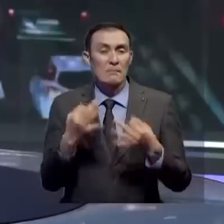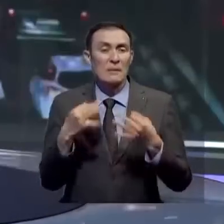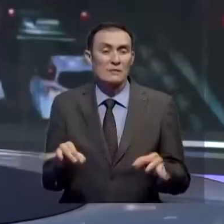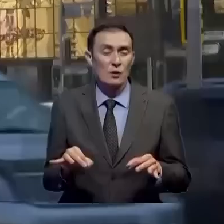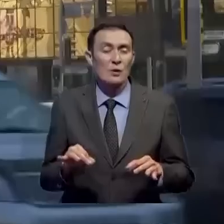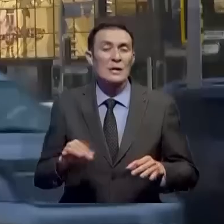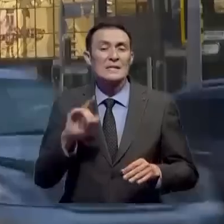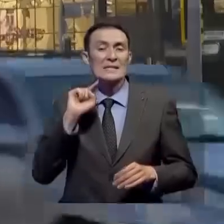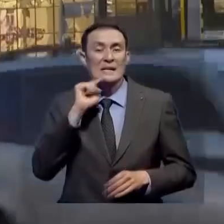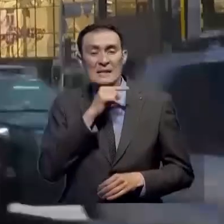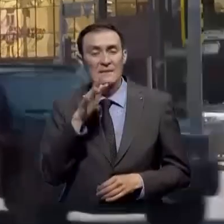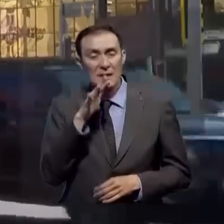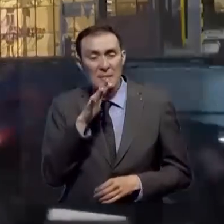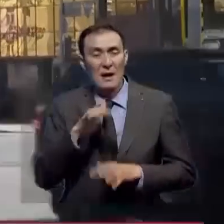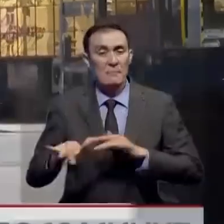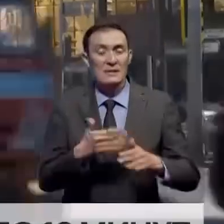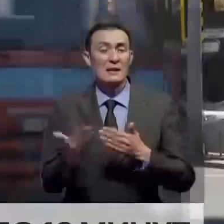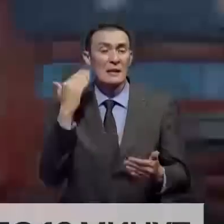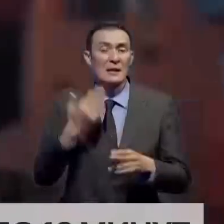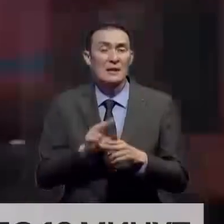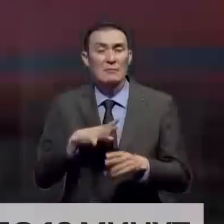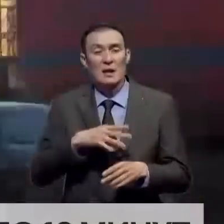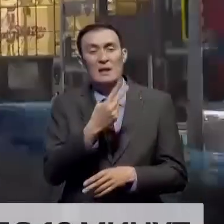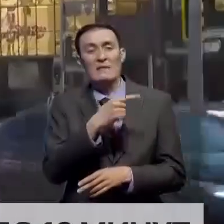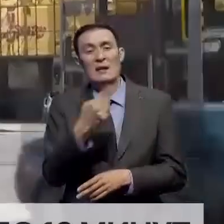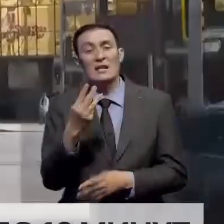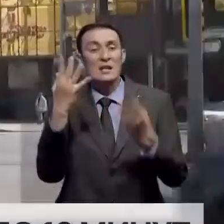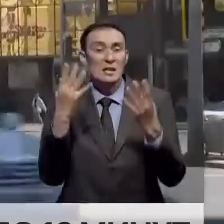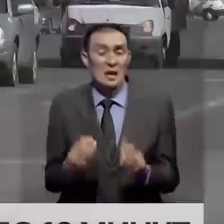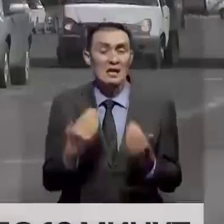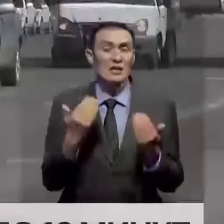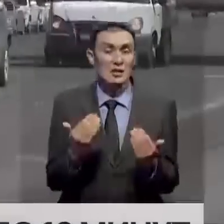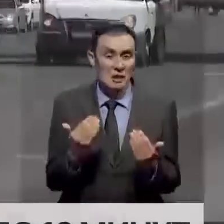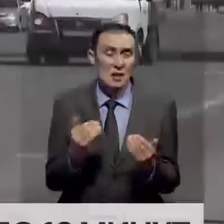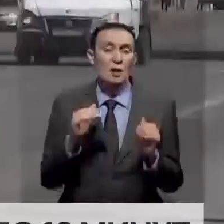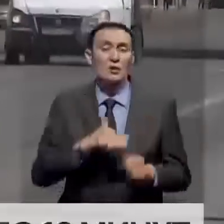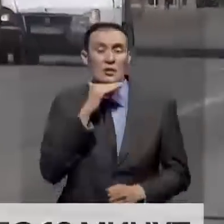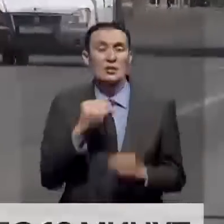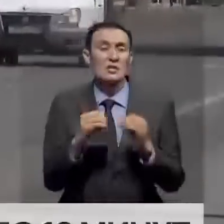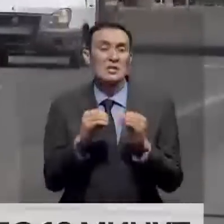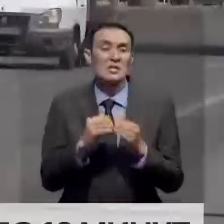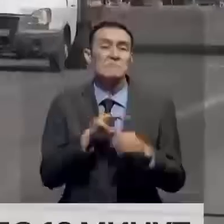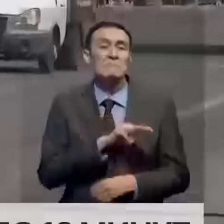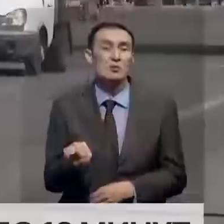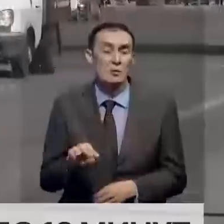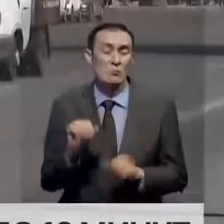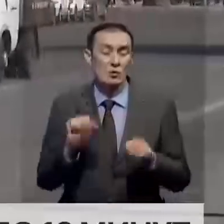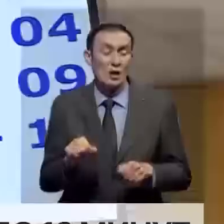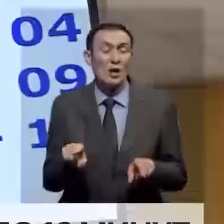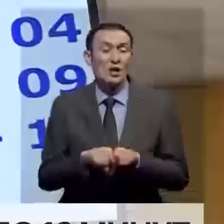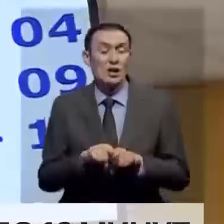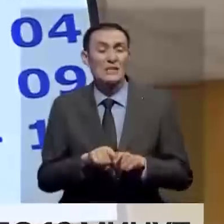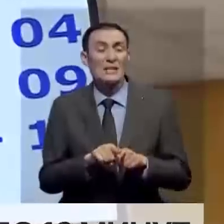позволил значительно сократить время операции. Если ранее на это уходило около 2-3 дней, то сейчас достаточно 10 минут. Плюс ко